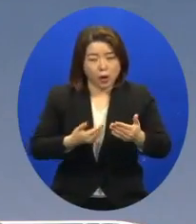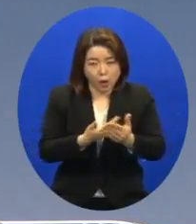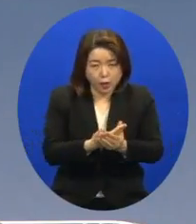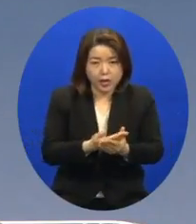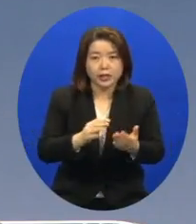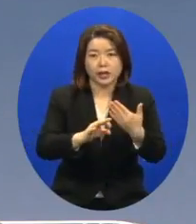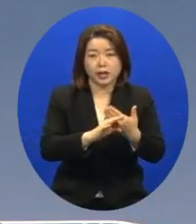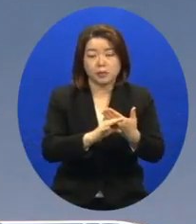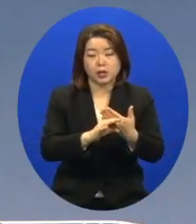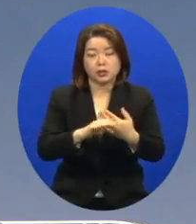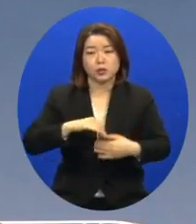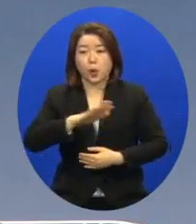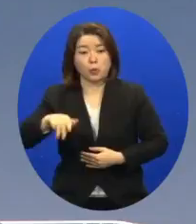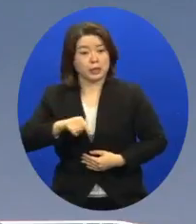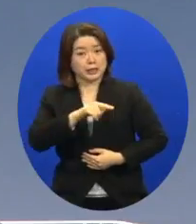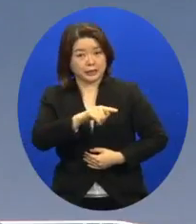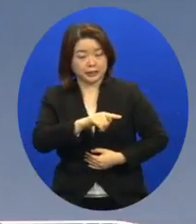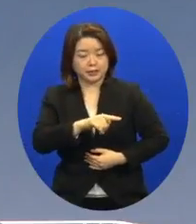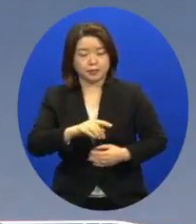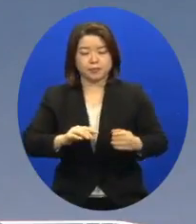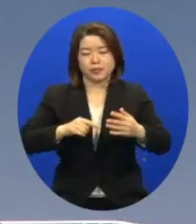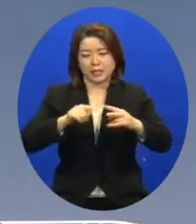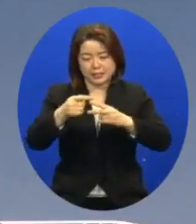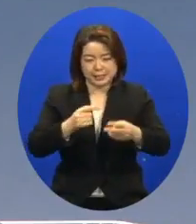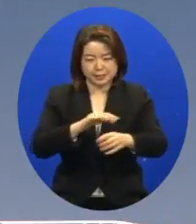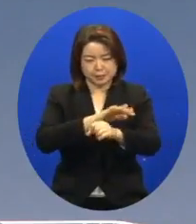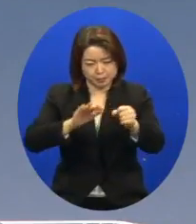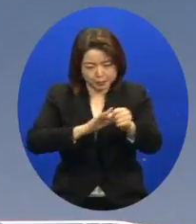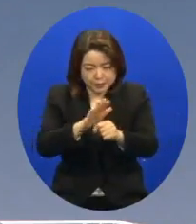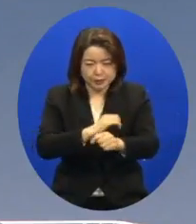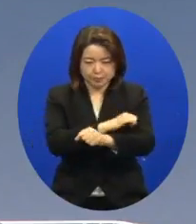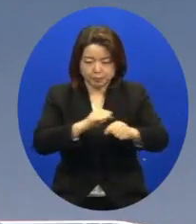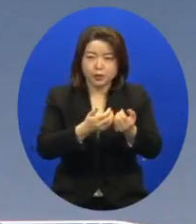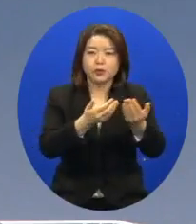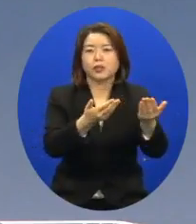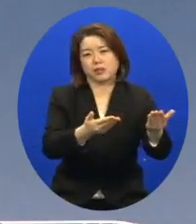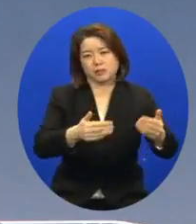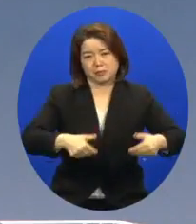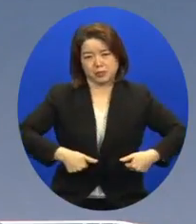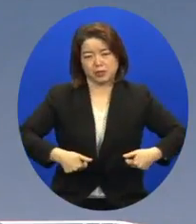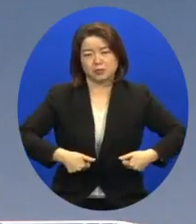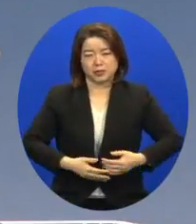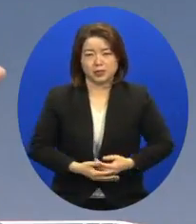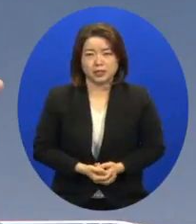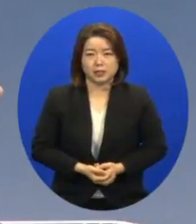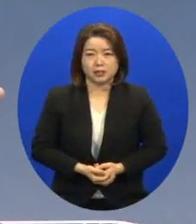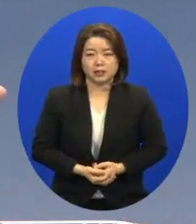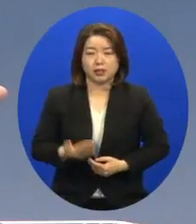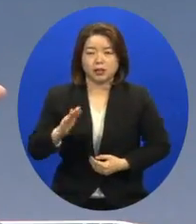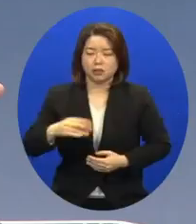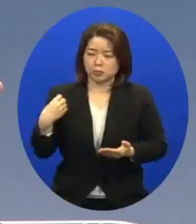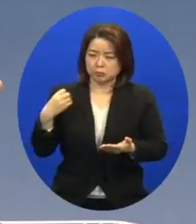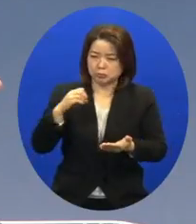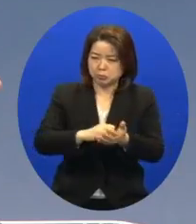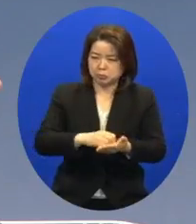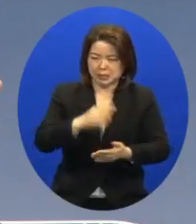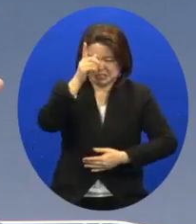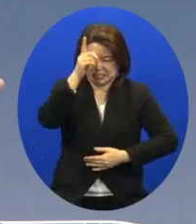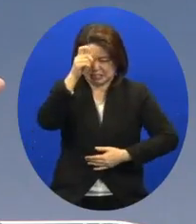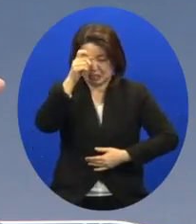용서하고 또 사랑 해야 합니다 그러나 돌이키지 않으려고 하면